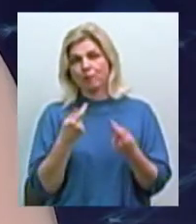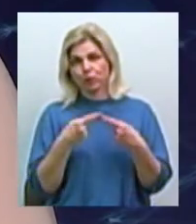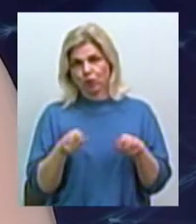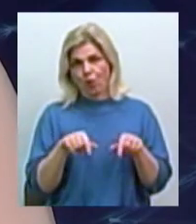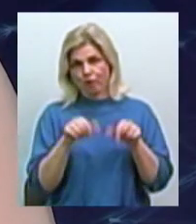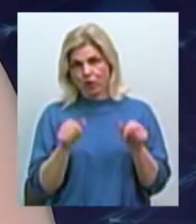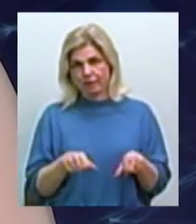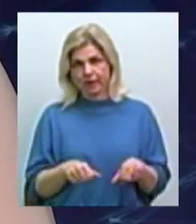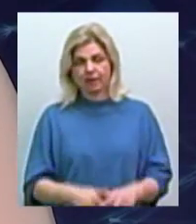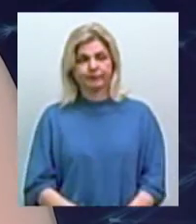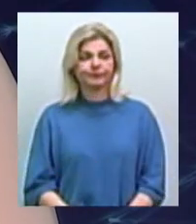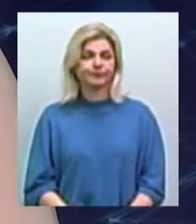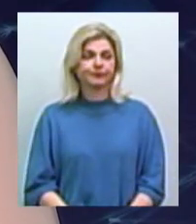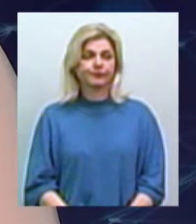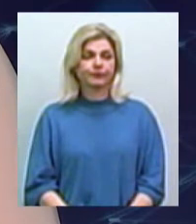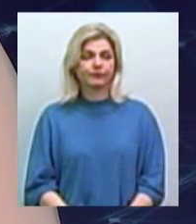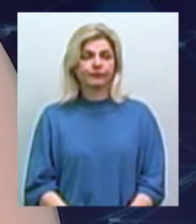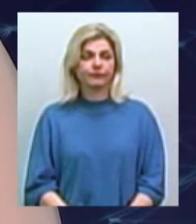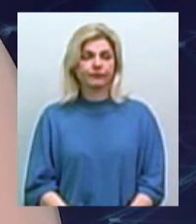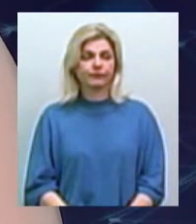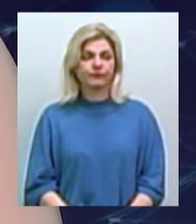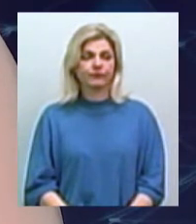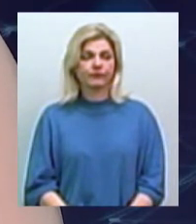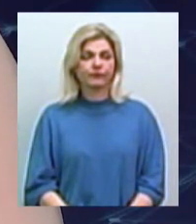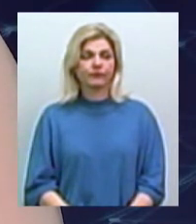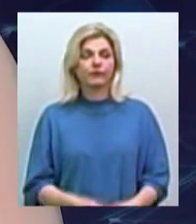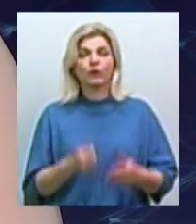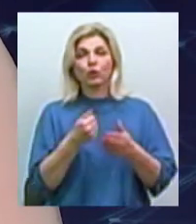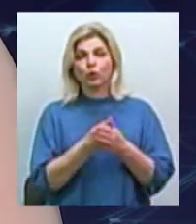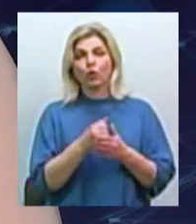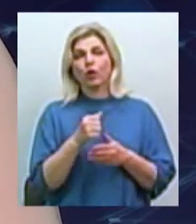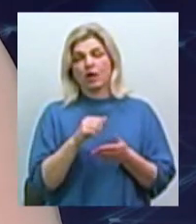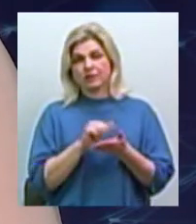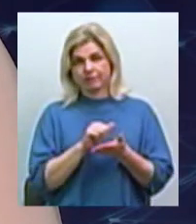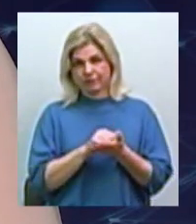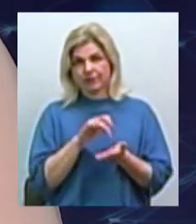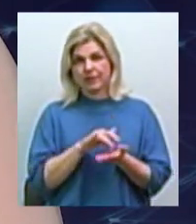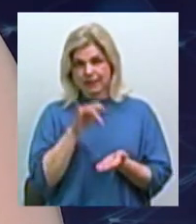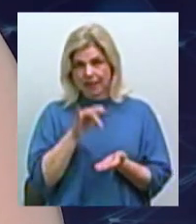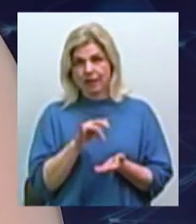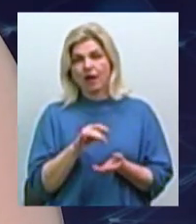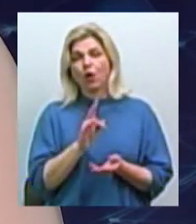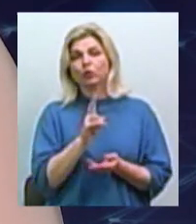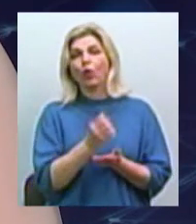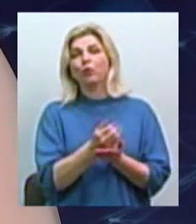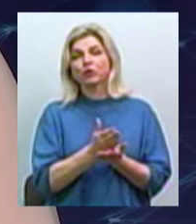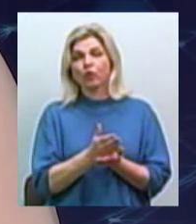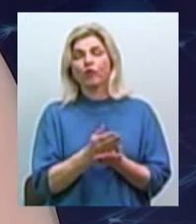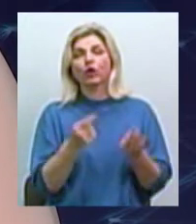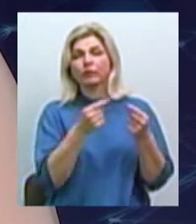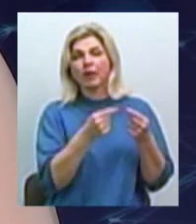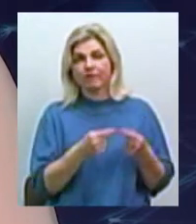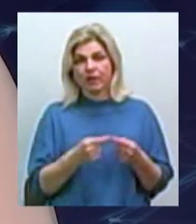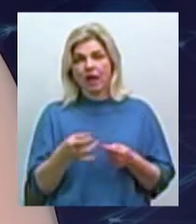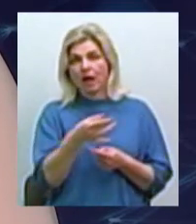форма. Ось, за місцем реєстрації до відповідного ЦНАПу, який обслуговує певний район, або до